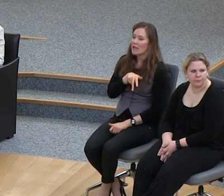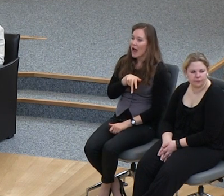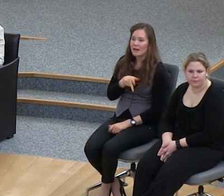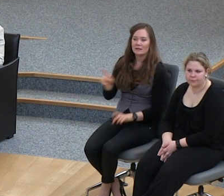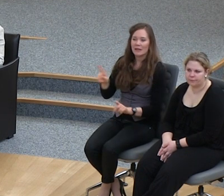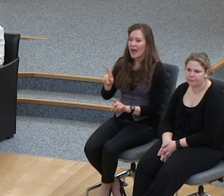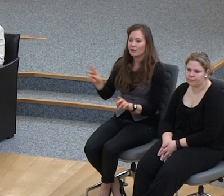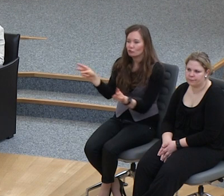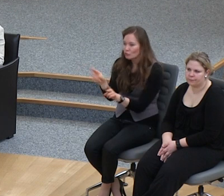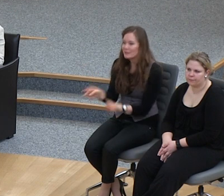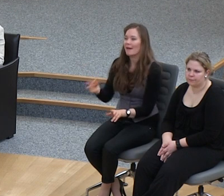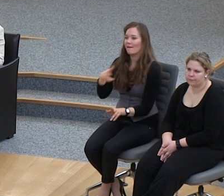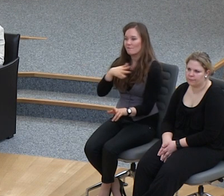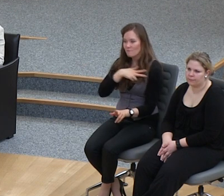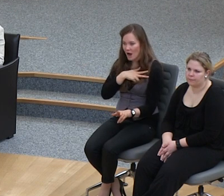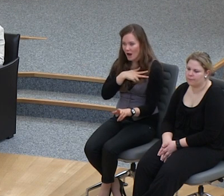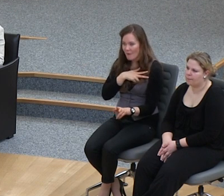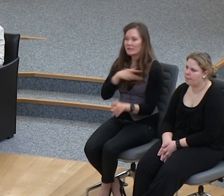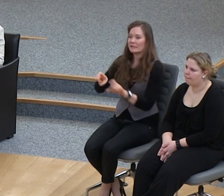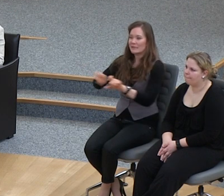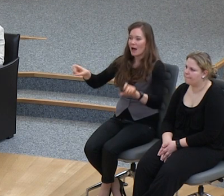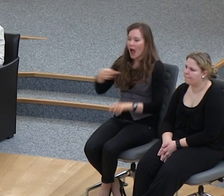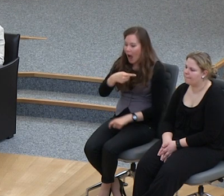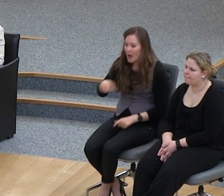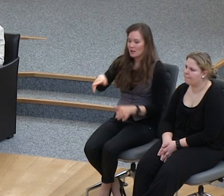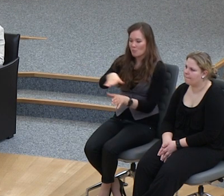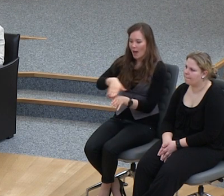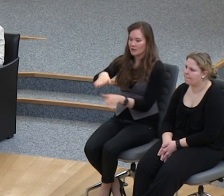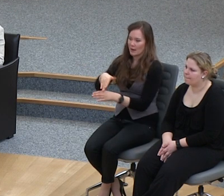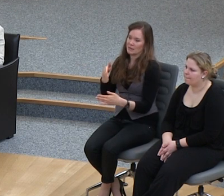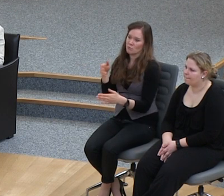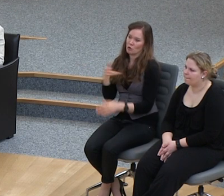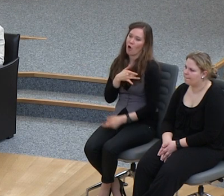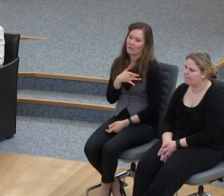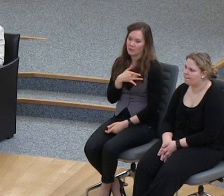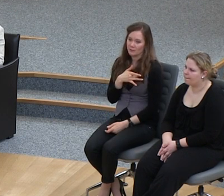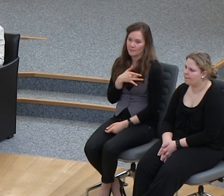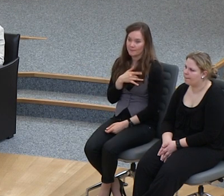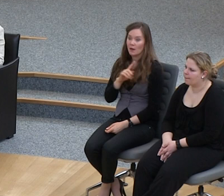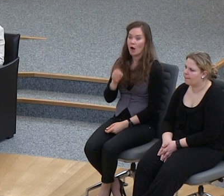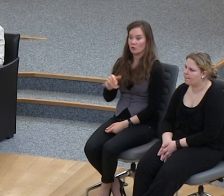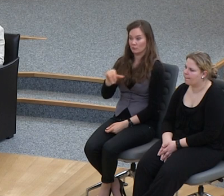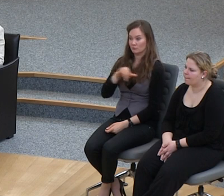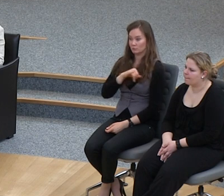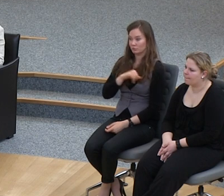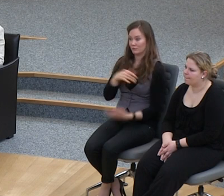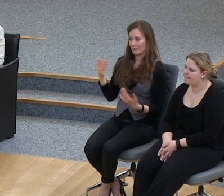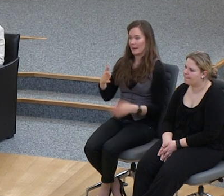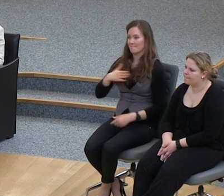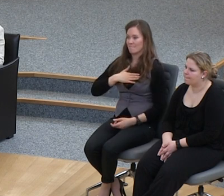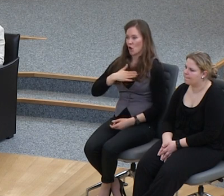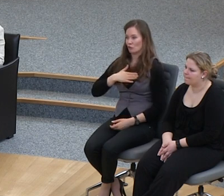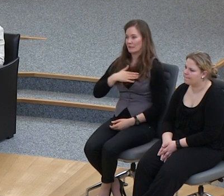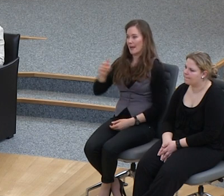wirklich eine Angelegenheit, die alle Bereiche betrifft. Und interessanterweise ist es bei uns